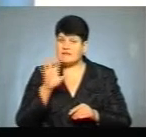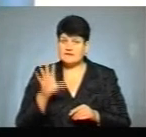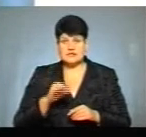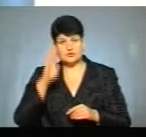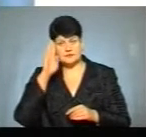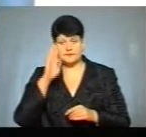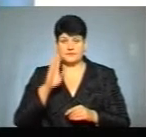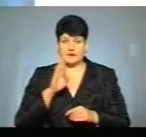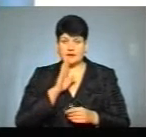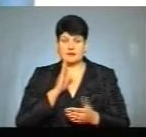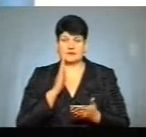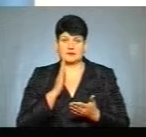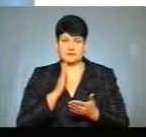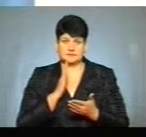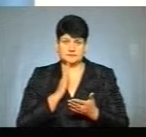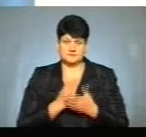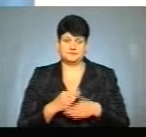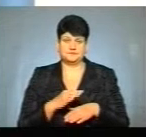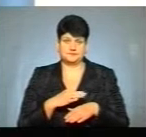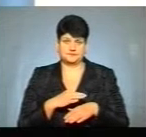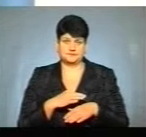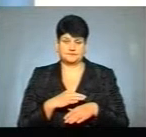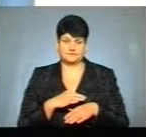які зазнають кривди, зазнають насилля,